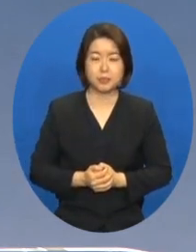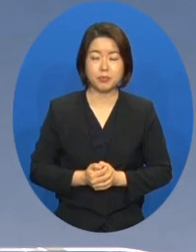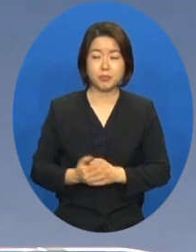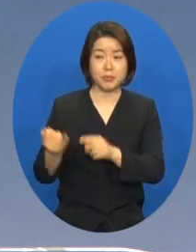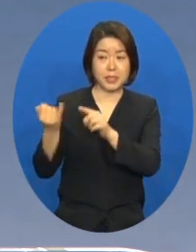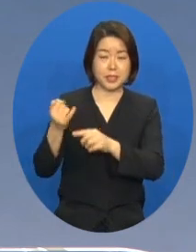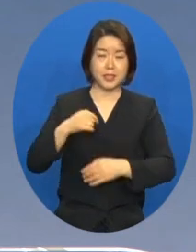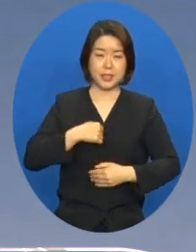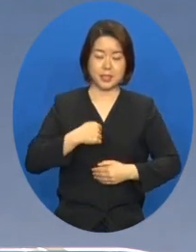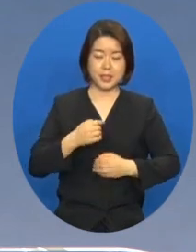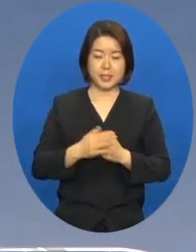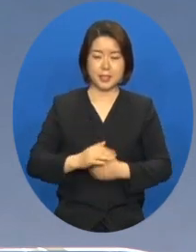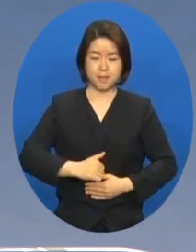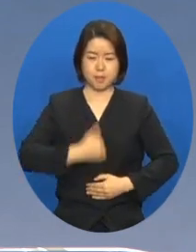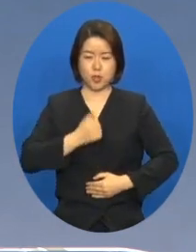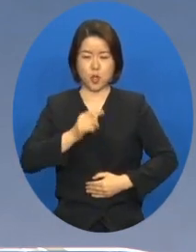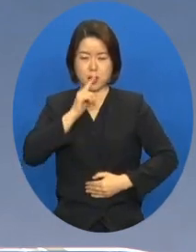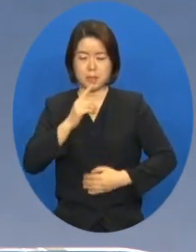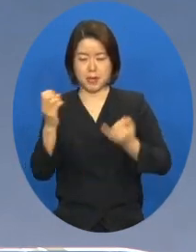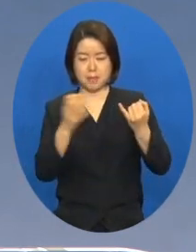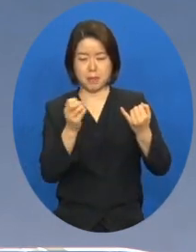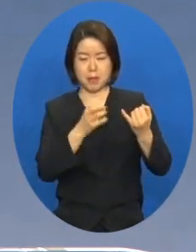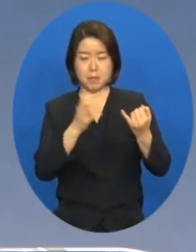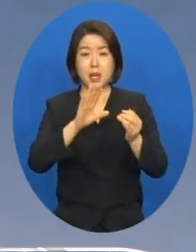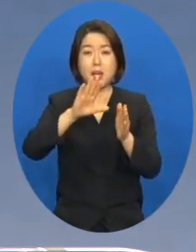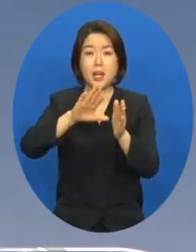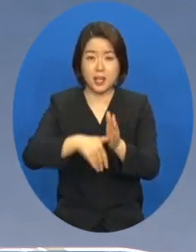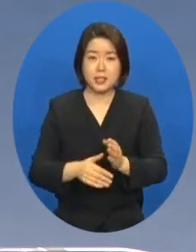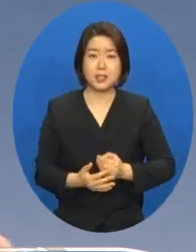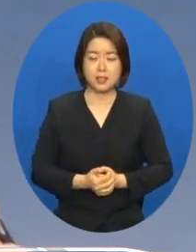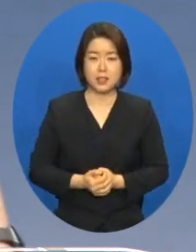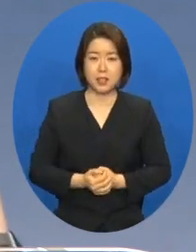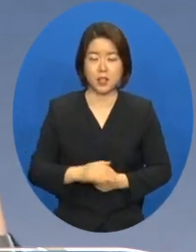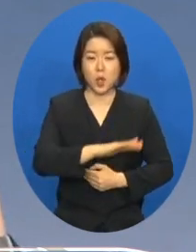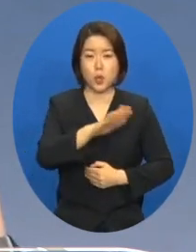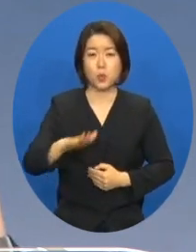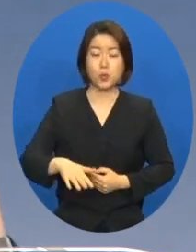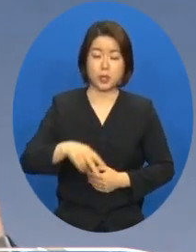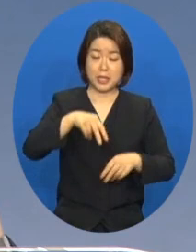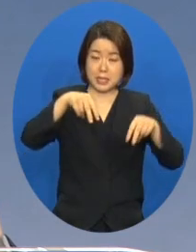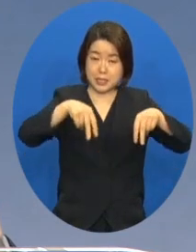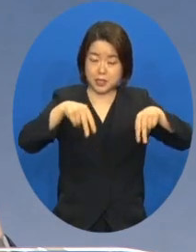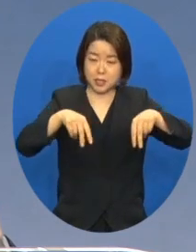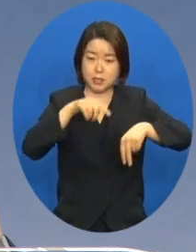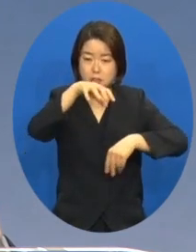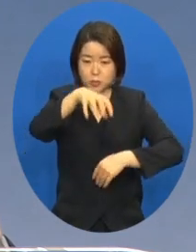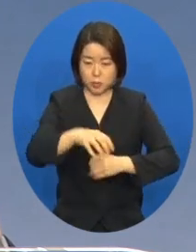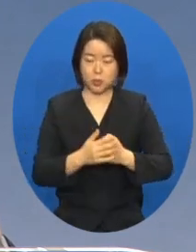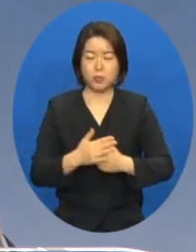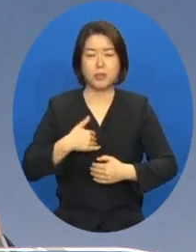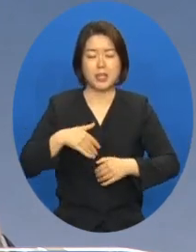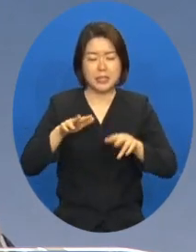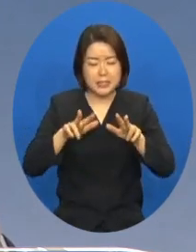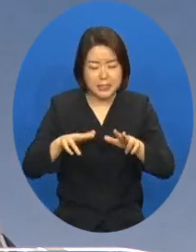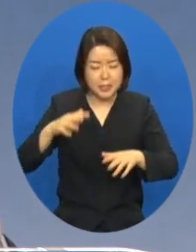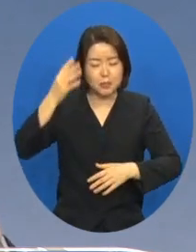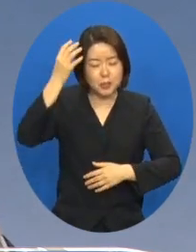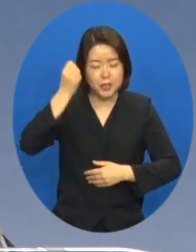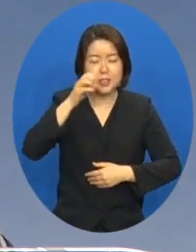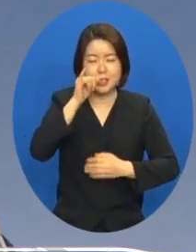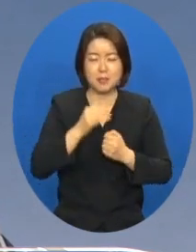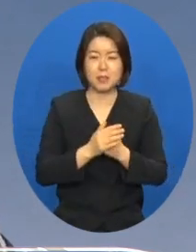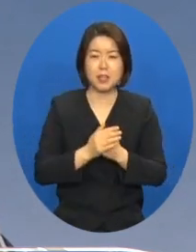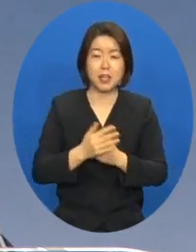그녀가 나에게 분노의 말을 쏟아놓았을 때 우리가 서 있던 장소를 아직도 기억합니다. 그때